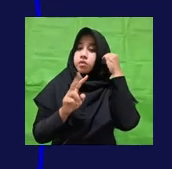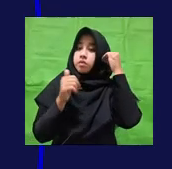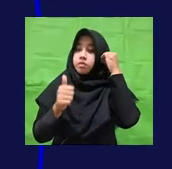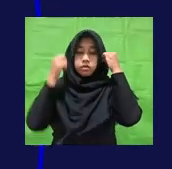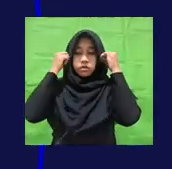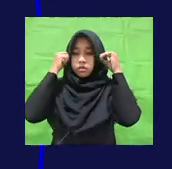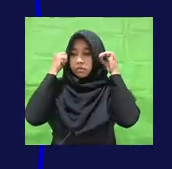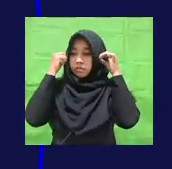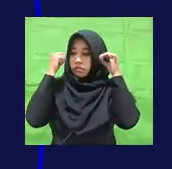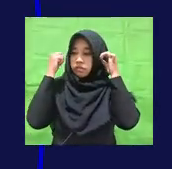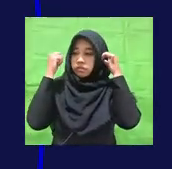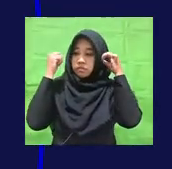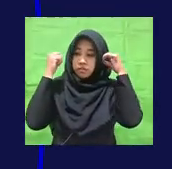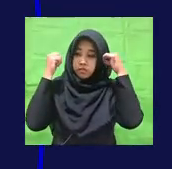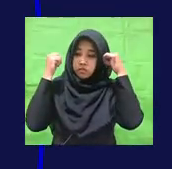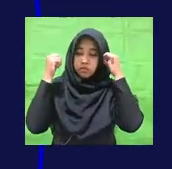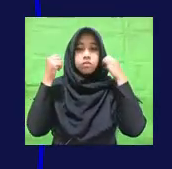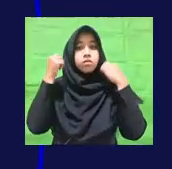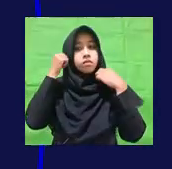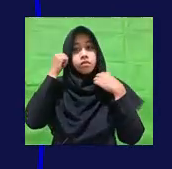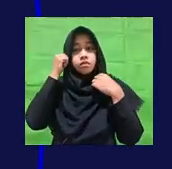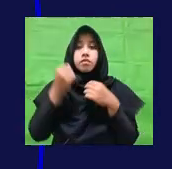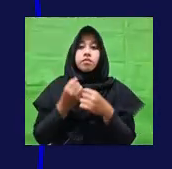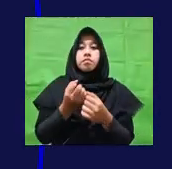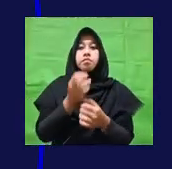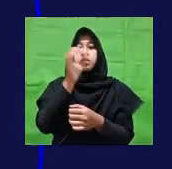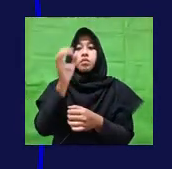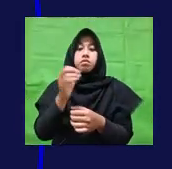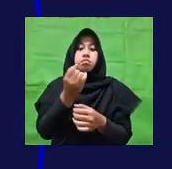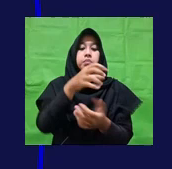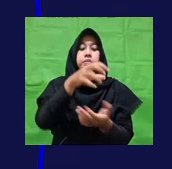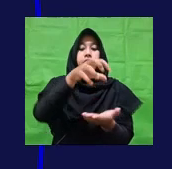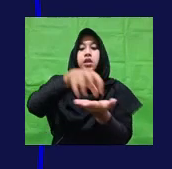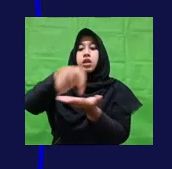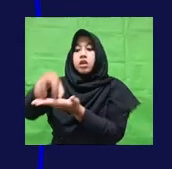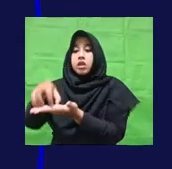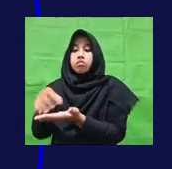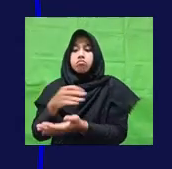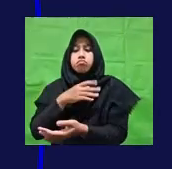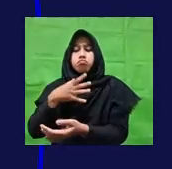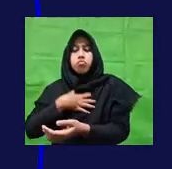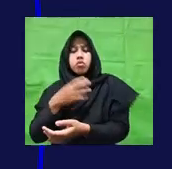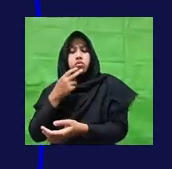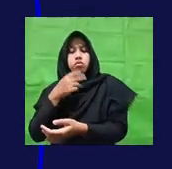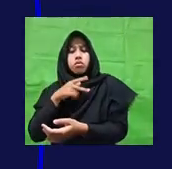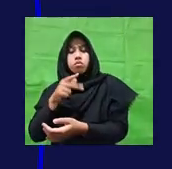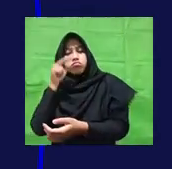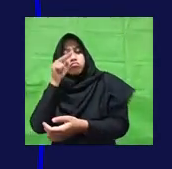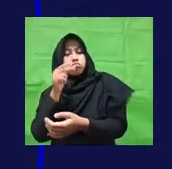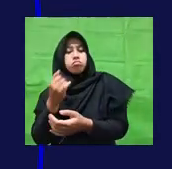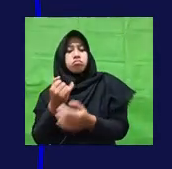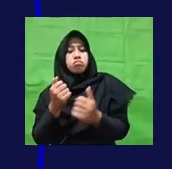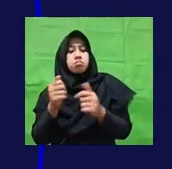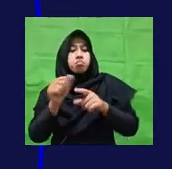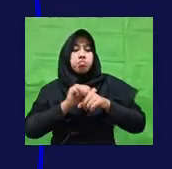rangkaian beberapa titik yang menurut kami penting untuk melihat praktik residensi yang sudah dijalankan di Cemeti dan sampai